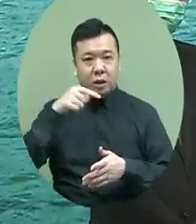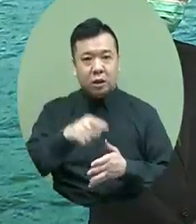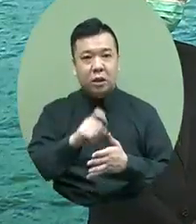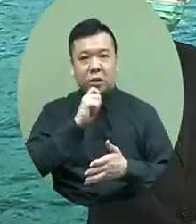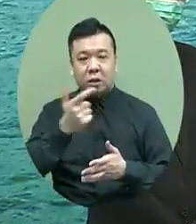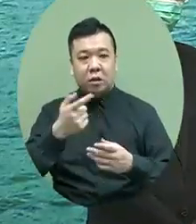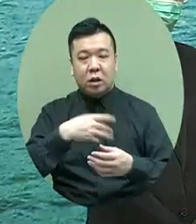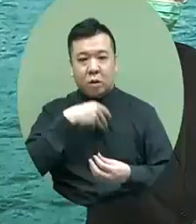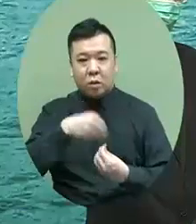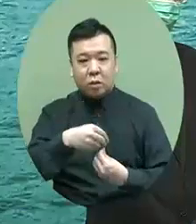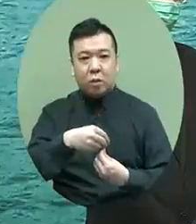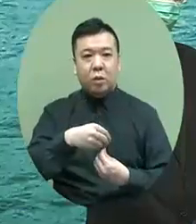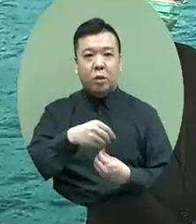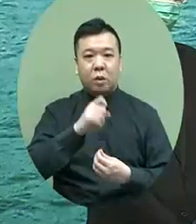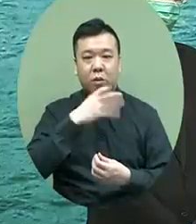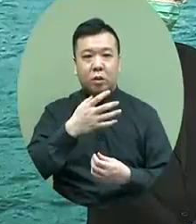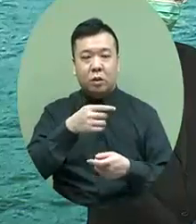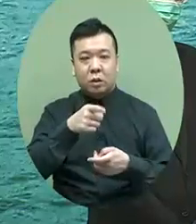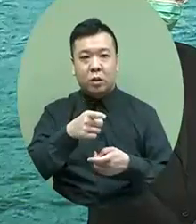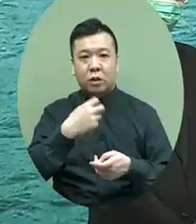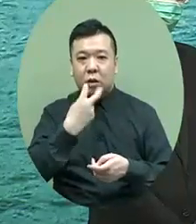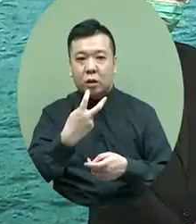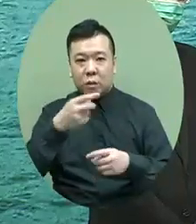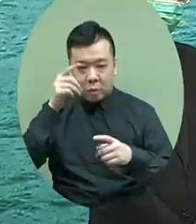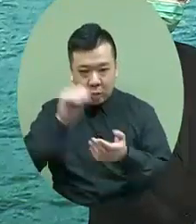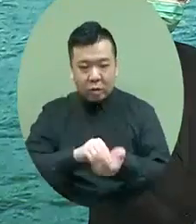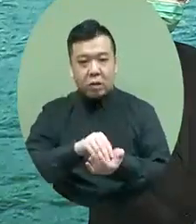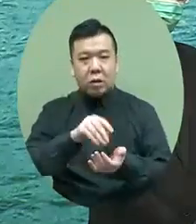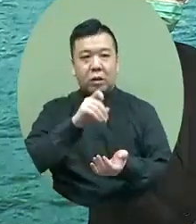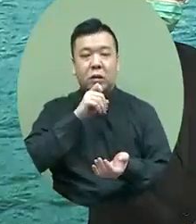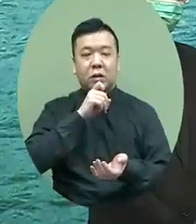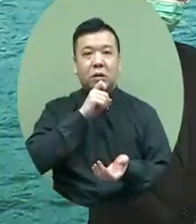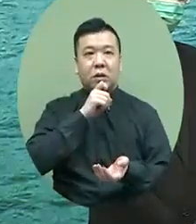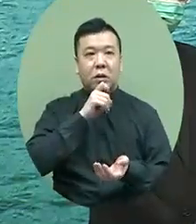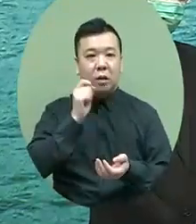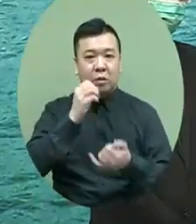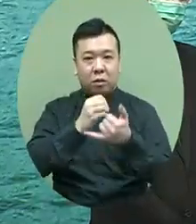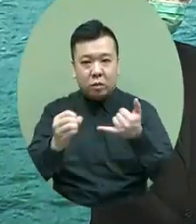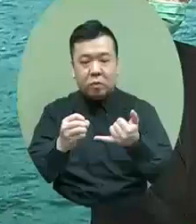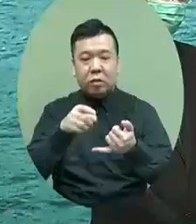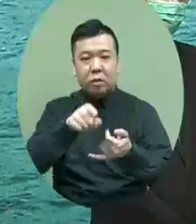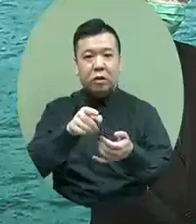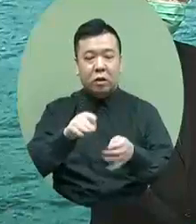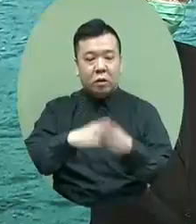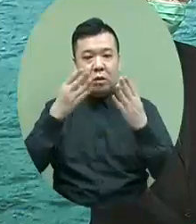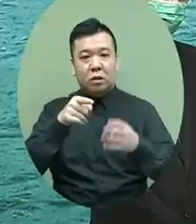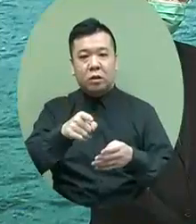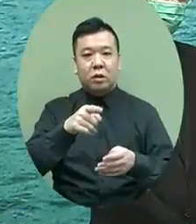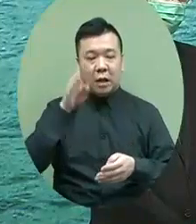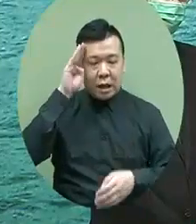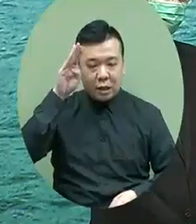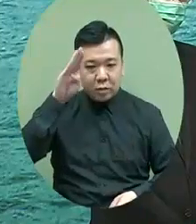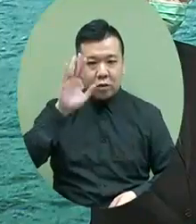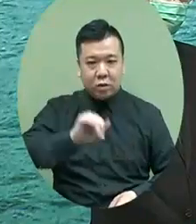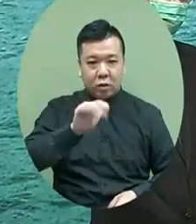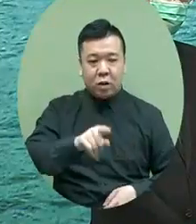嘅。當然我哋地區上面咧，好多市民都係關心咧兩蚊乘車優惠幾時可以真係落實得到落去我哋嘅60歲市民嗰度。咁當然呢個我